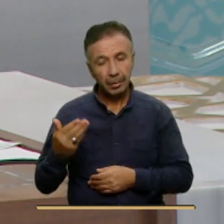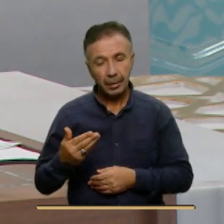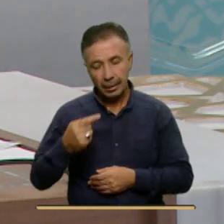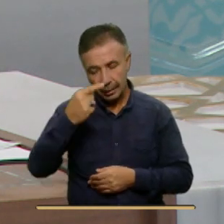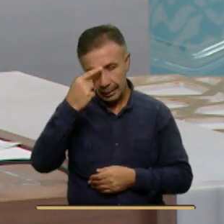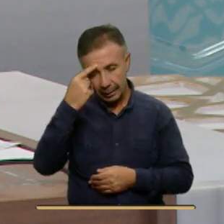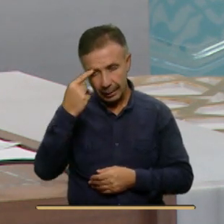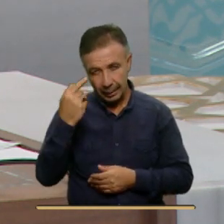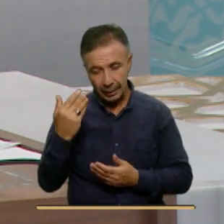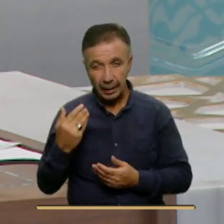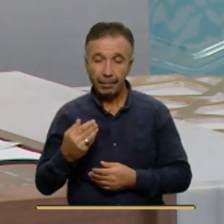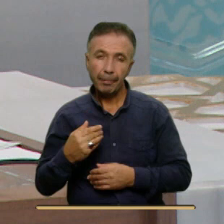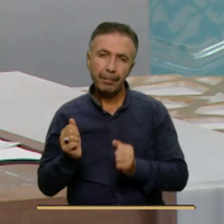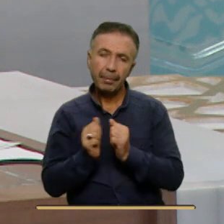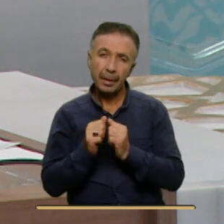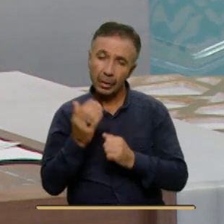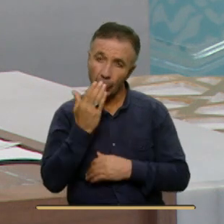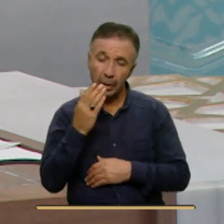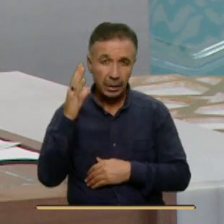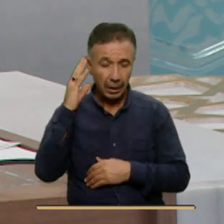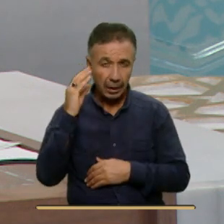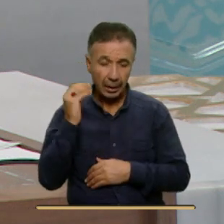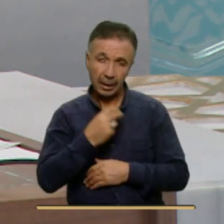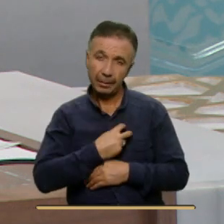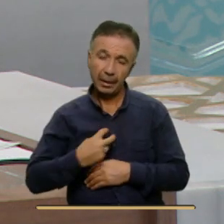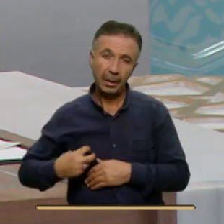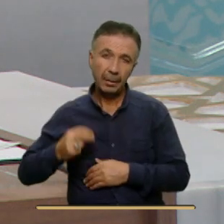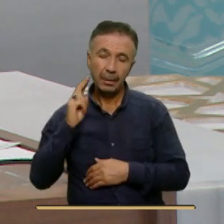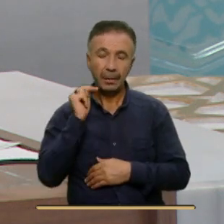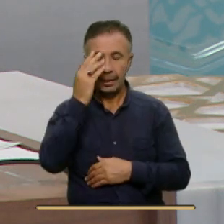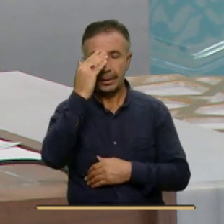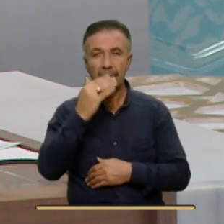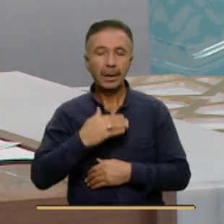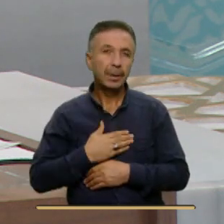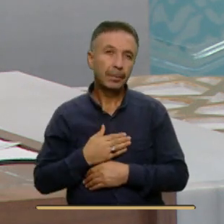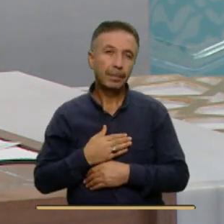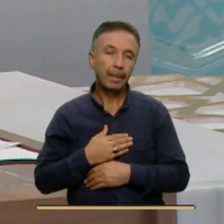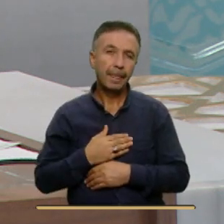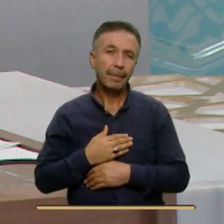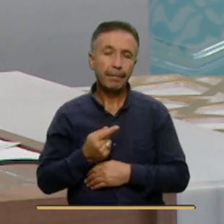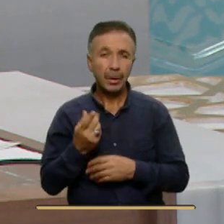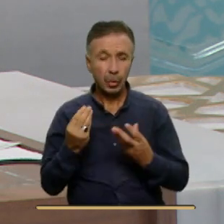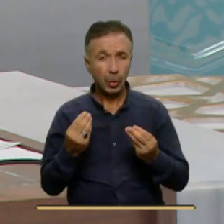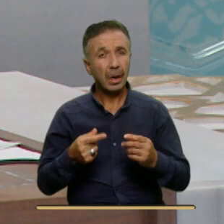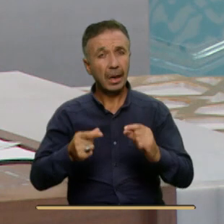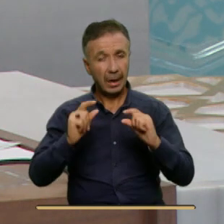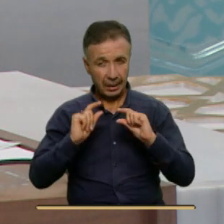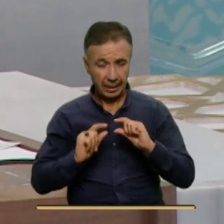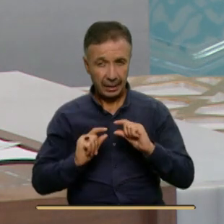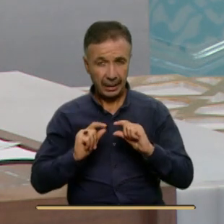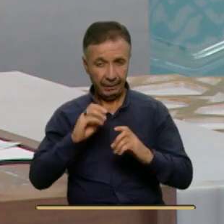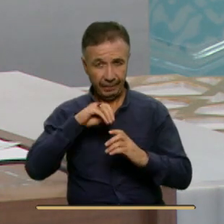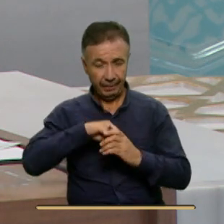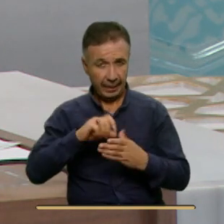okuyacağız, anlayacağız. Peygamber Efendimiz Aleyhisselatü Vesselam'ın birçok hadisinde yer alan bir